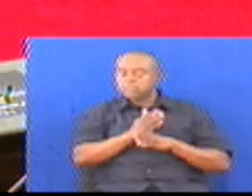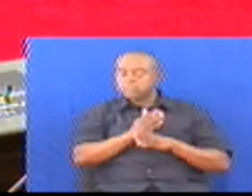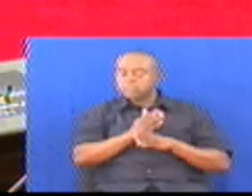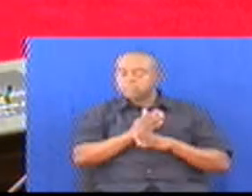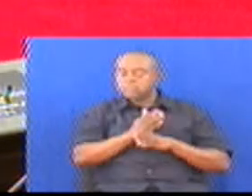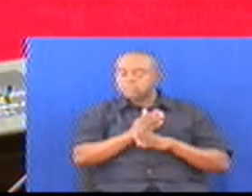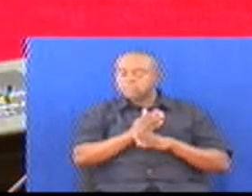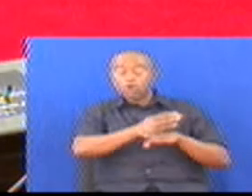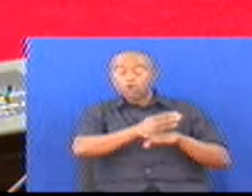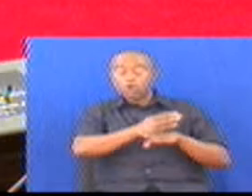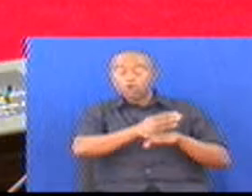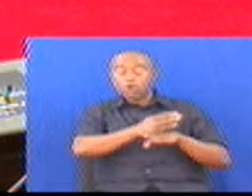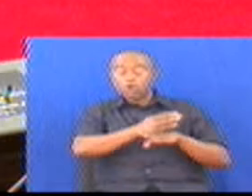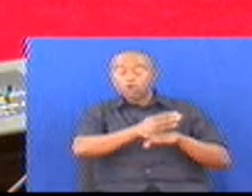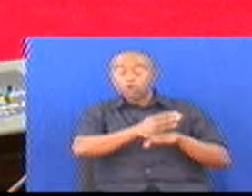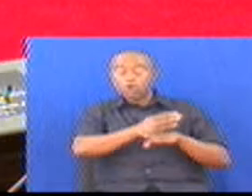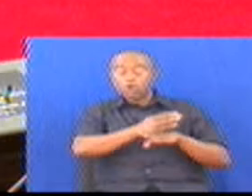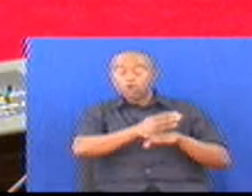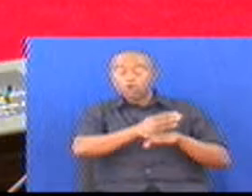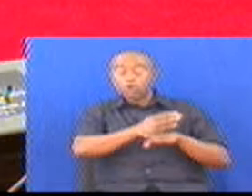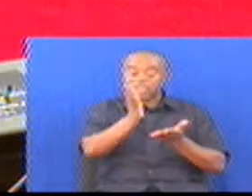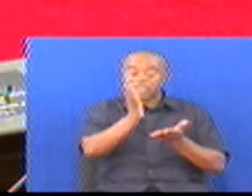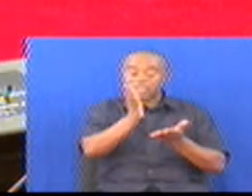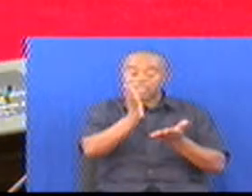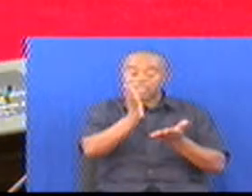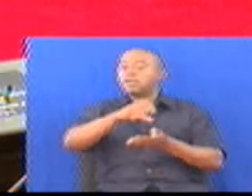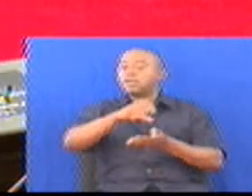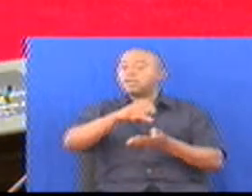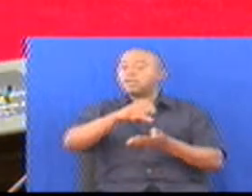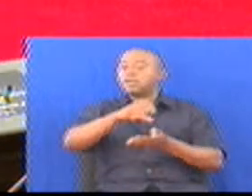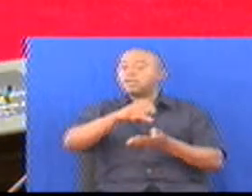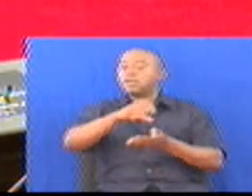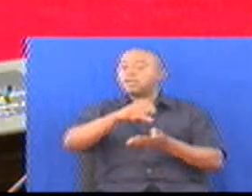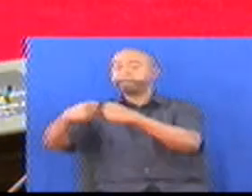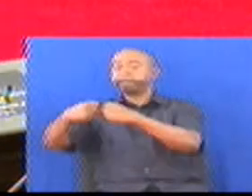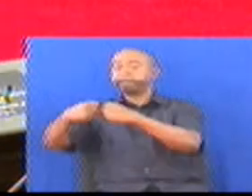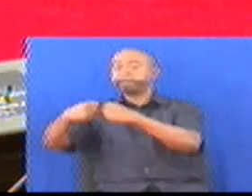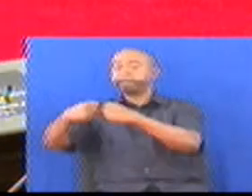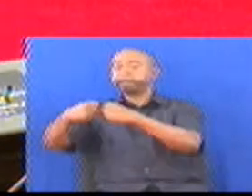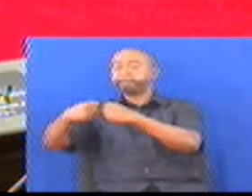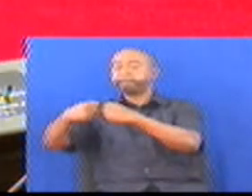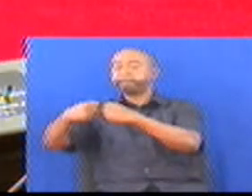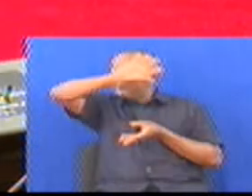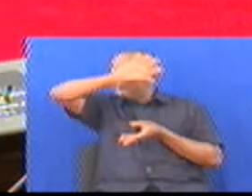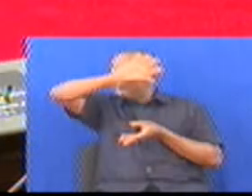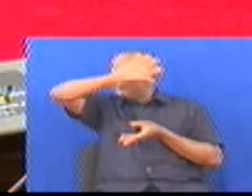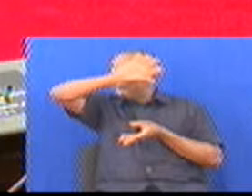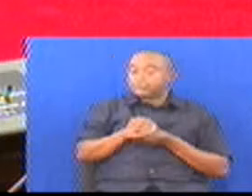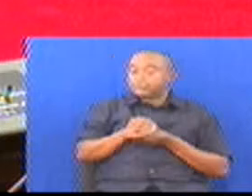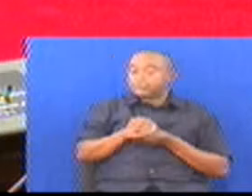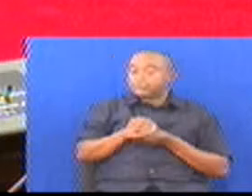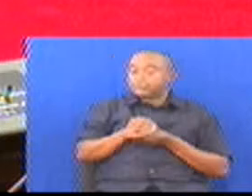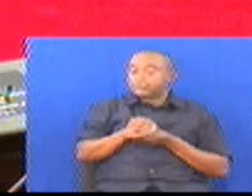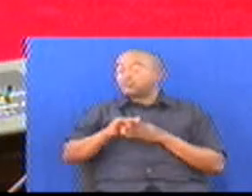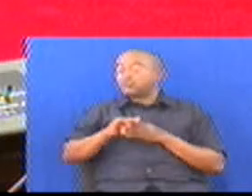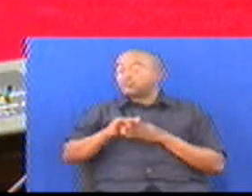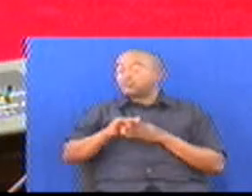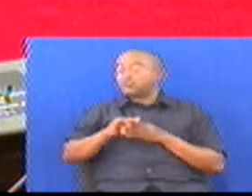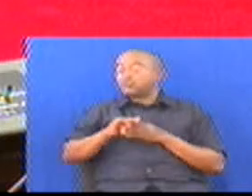umekamilika na ujenzi katika hatua mbalimbali za utekelezaji ambavyo vyote kwa pamoja ingi bilioni